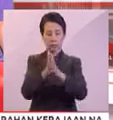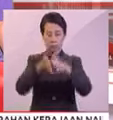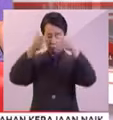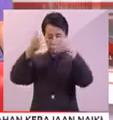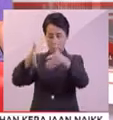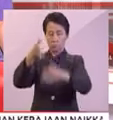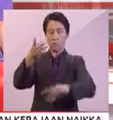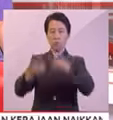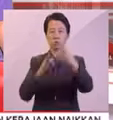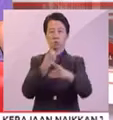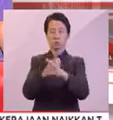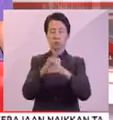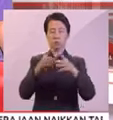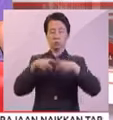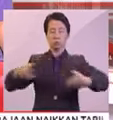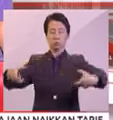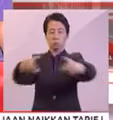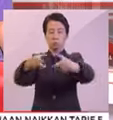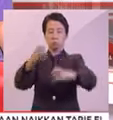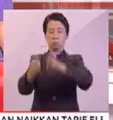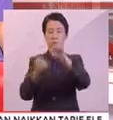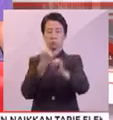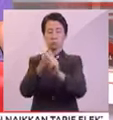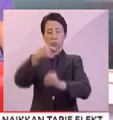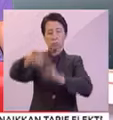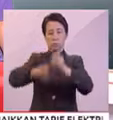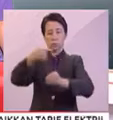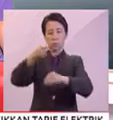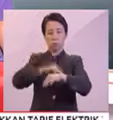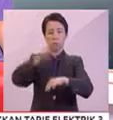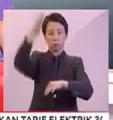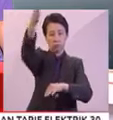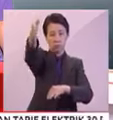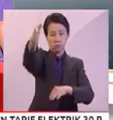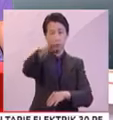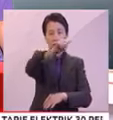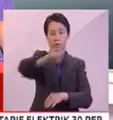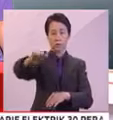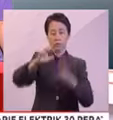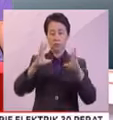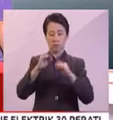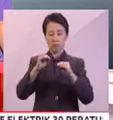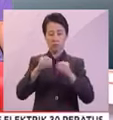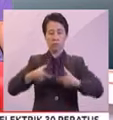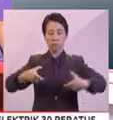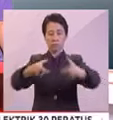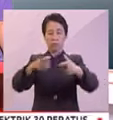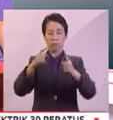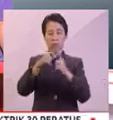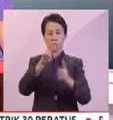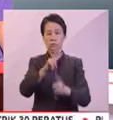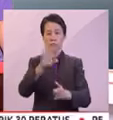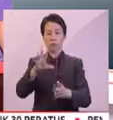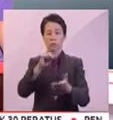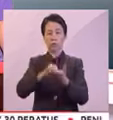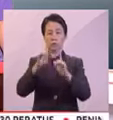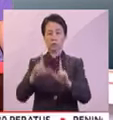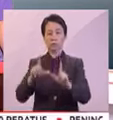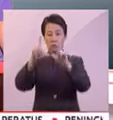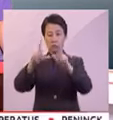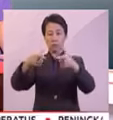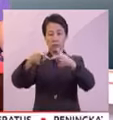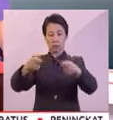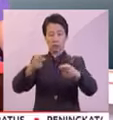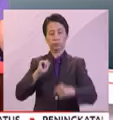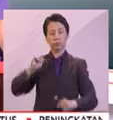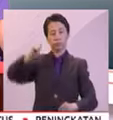tumpuan dunia pada persidangan antarabangsa mengenai masa depan Asia, persidangan Nikkei ke-25 di Tokyo, Jepun.